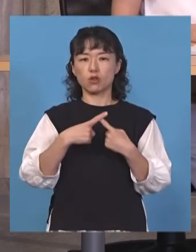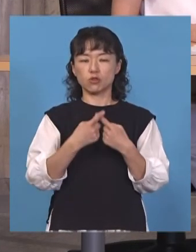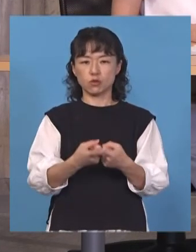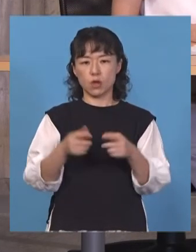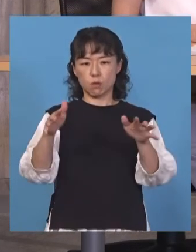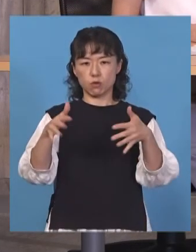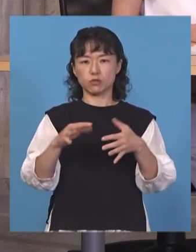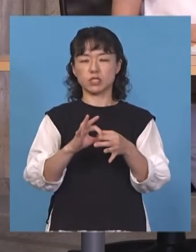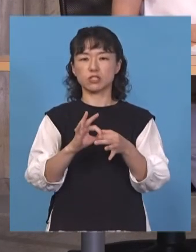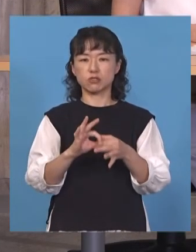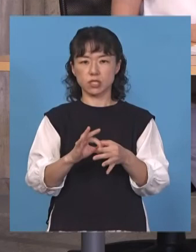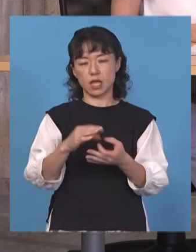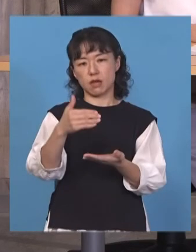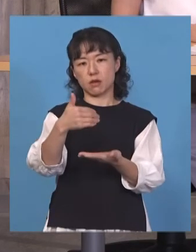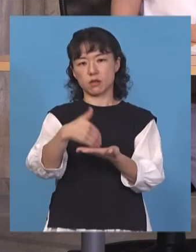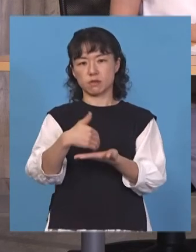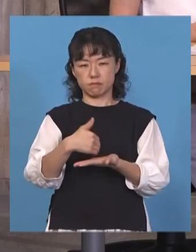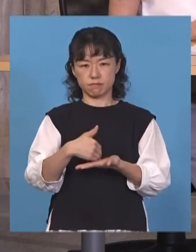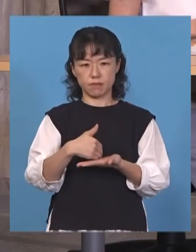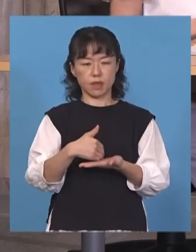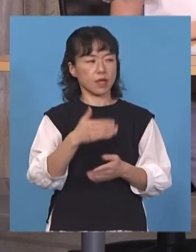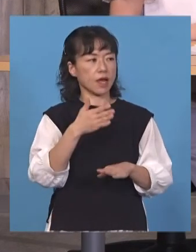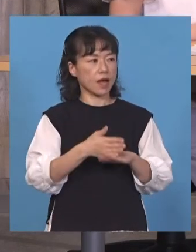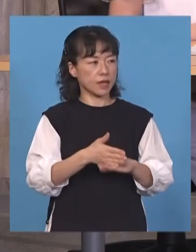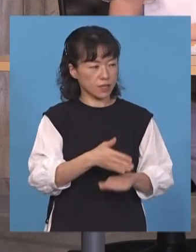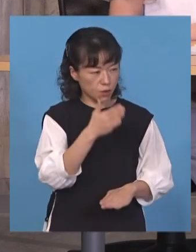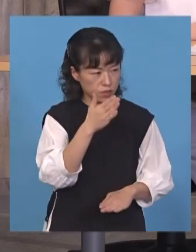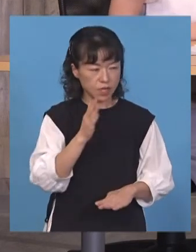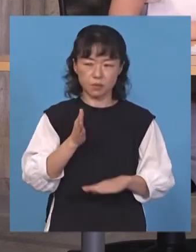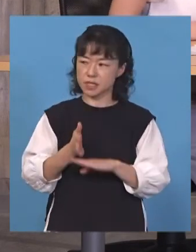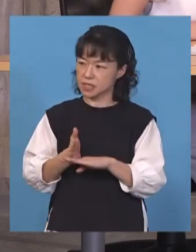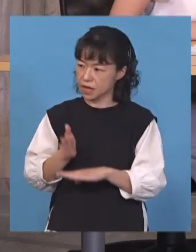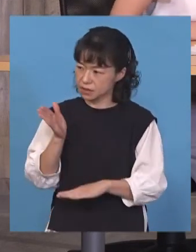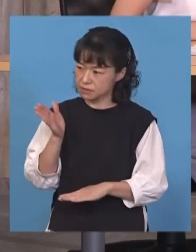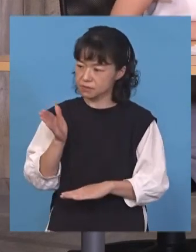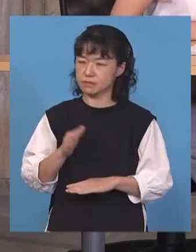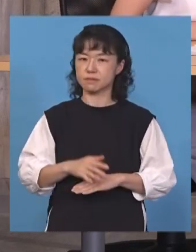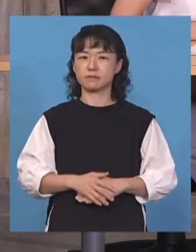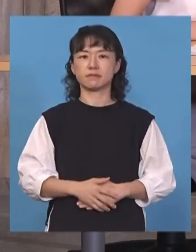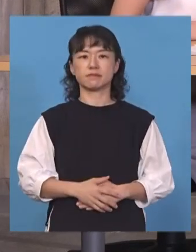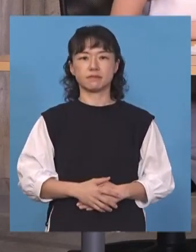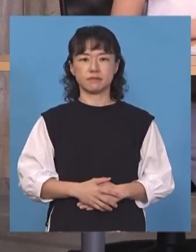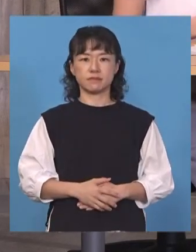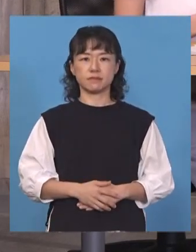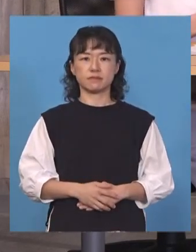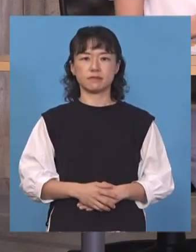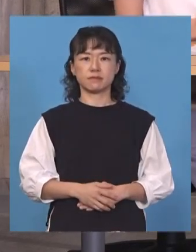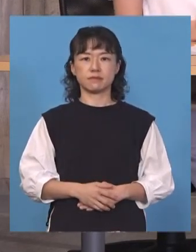集について説明していただきました。小林さん、ありがとうございました。 ありがとうございました。